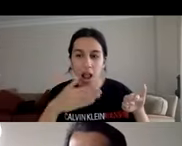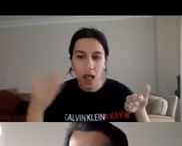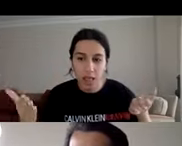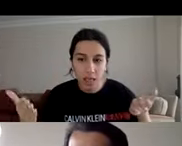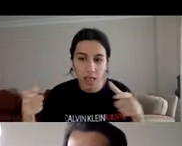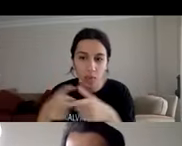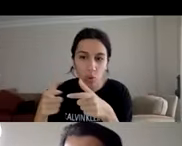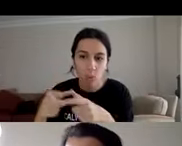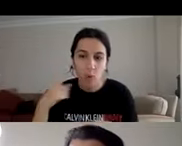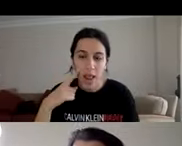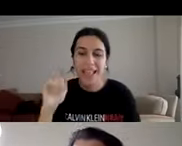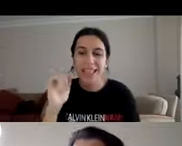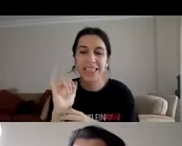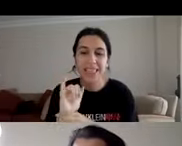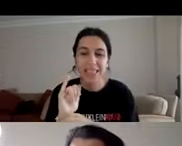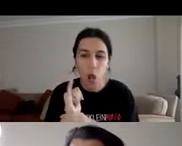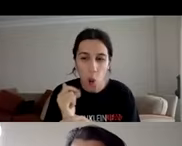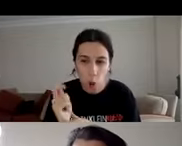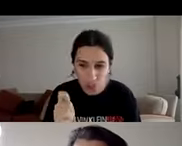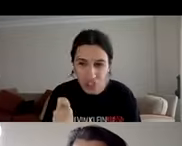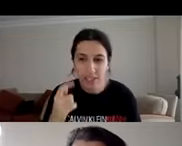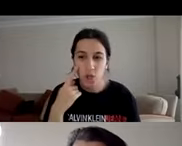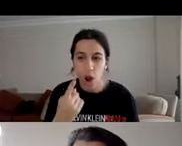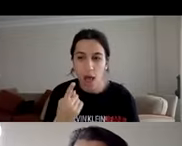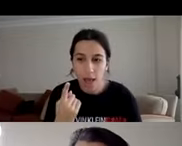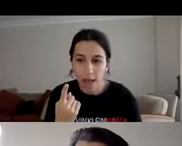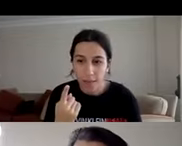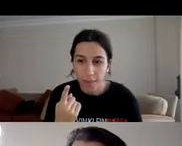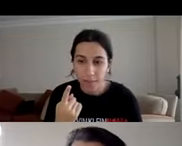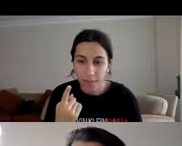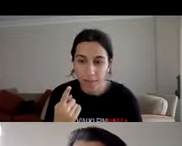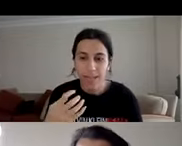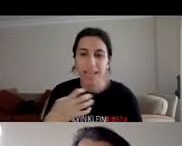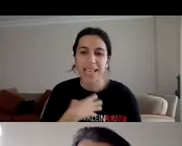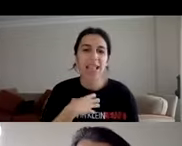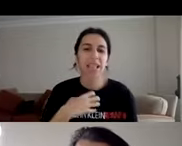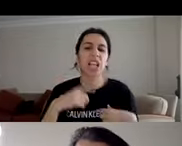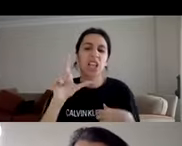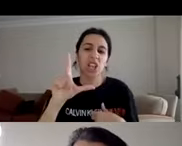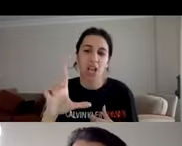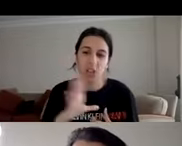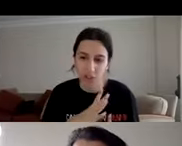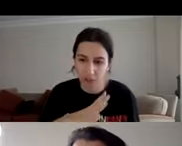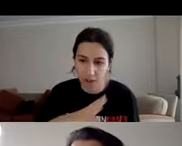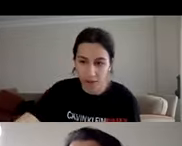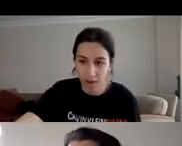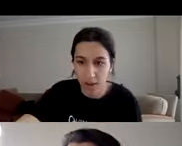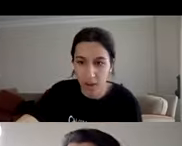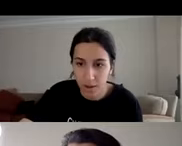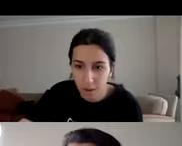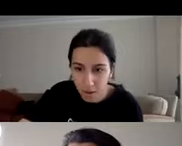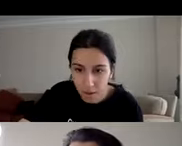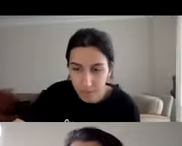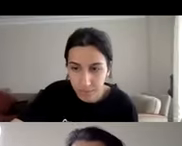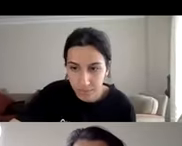topluluğun, teknolojiyle etkileşime giren her topluluğun aslında kendine nasıl ihtiyaçları olduğu ve maalesef de bu ihtiyaçların çok da göz önünde